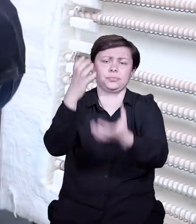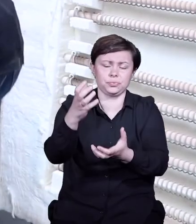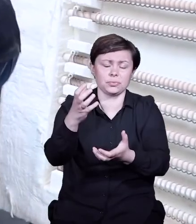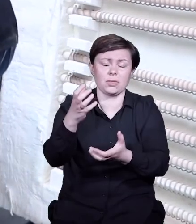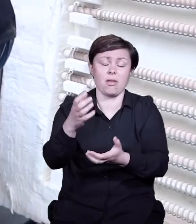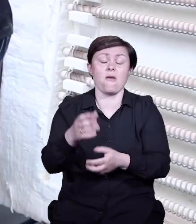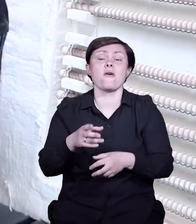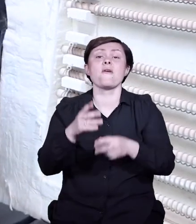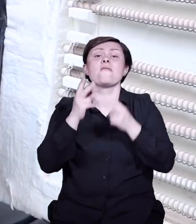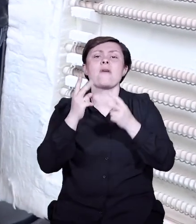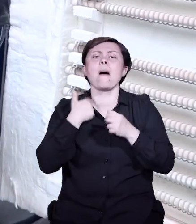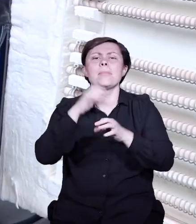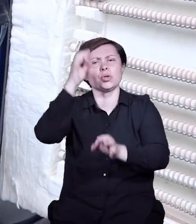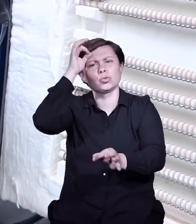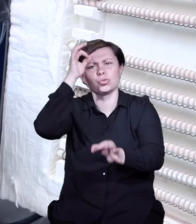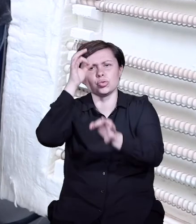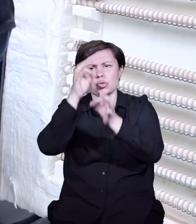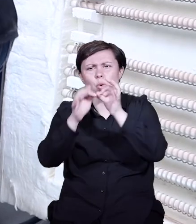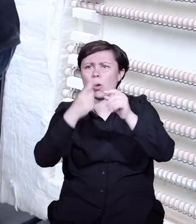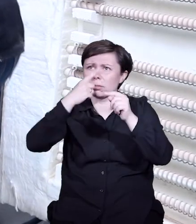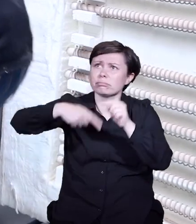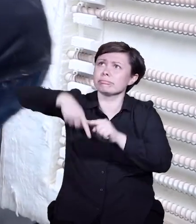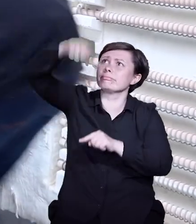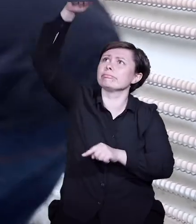Ważne, żeby dokładnie wymierzyć piec,